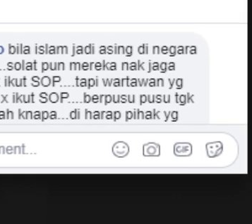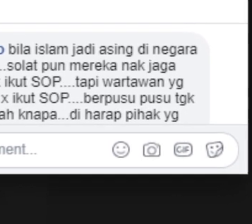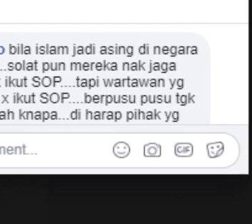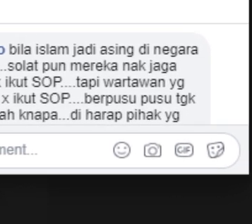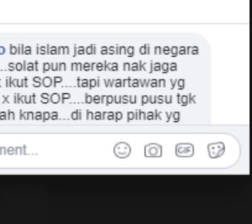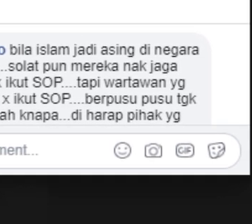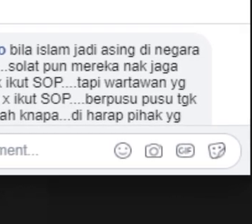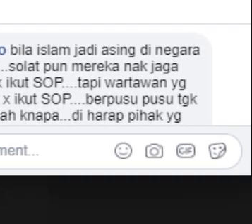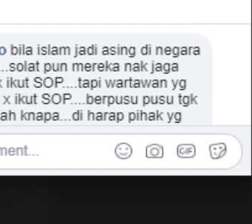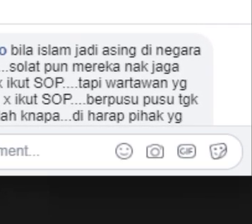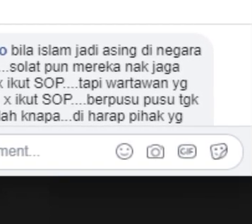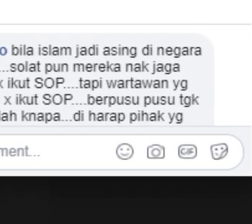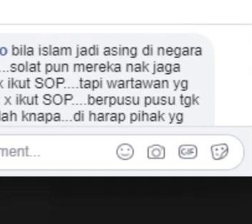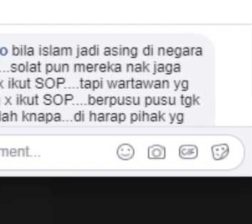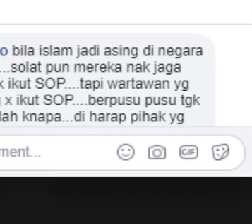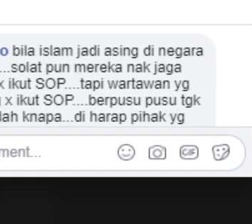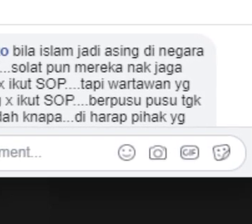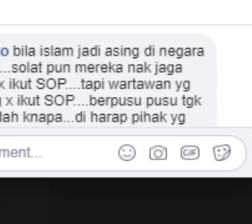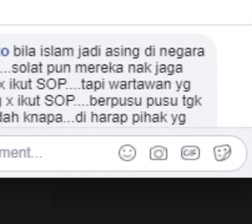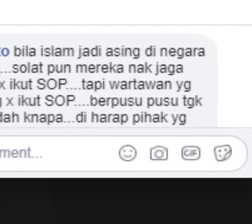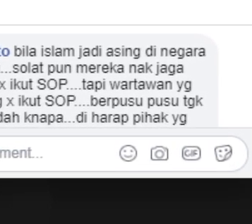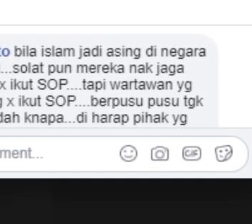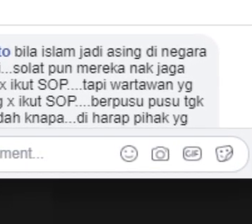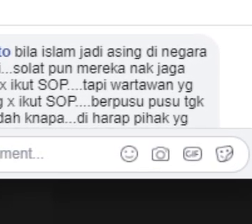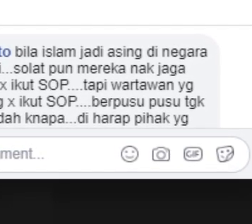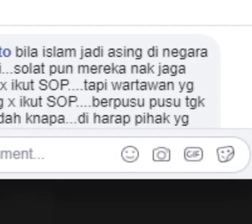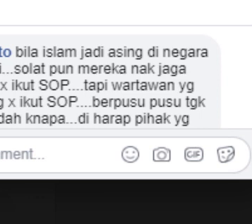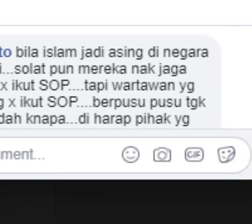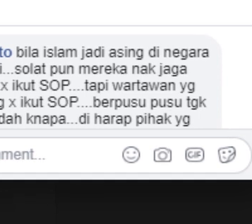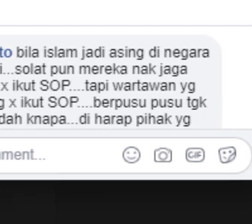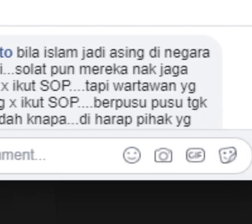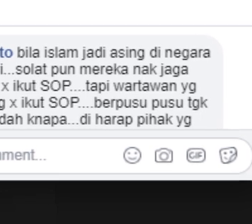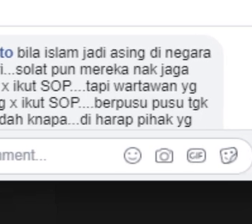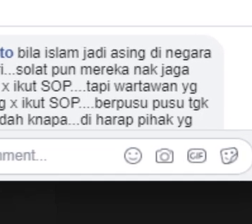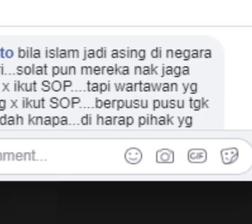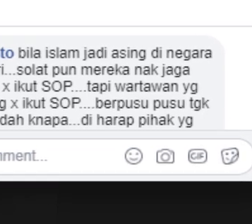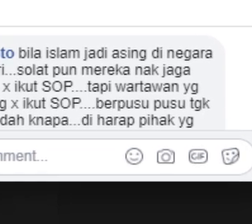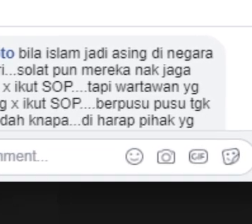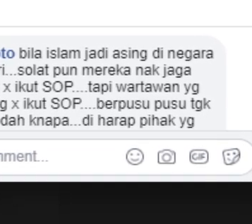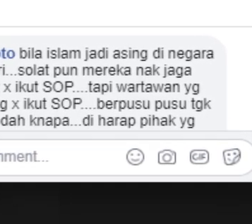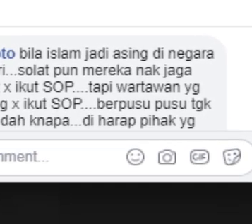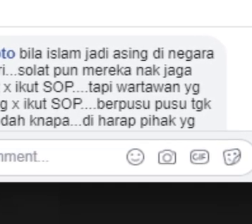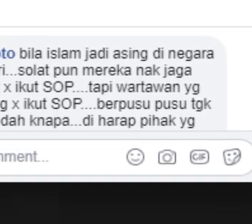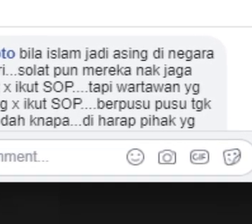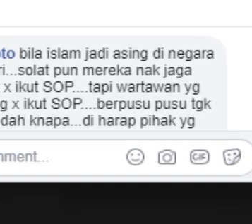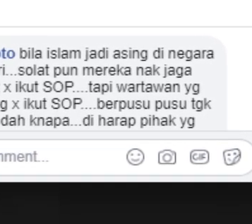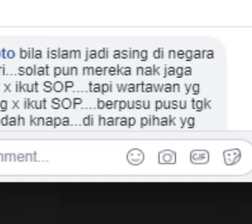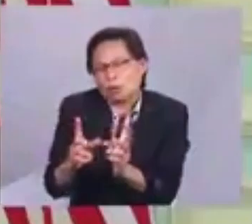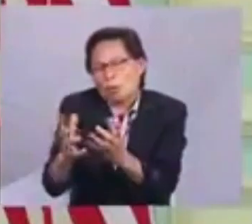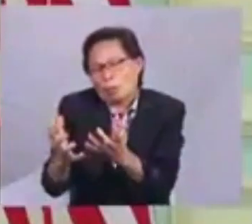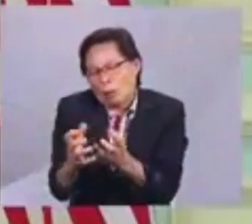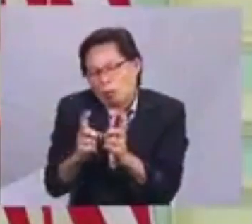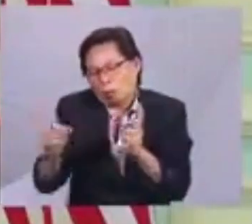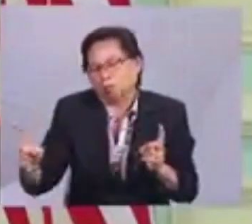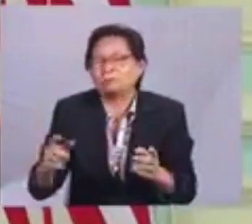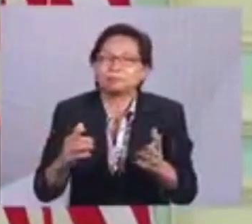yang lebih luas untuk petugas media kerana ada penganjur yang menetapkan ruang sempit yang menyukarkan social distancing? Kita akan